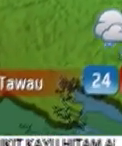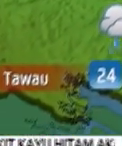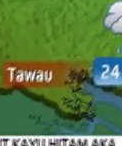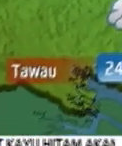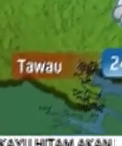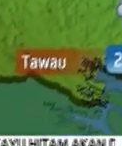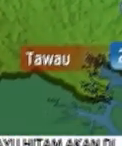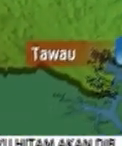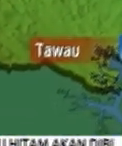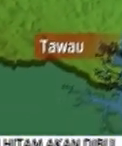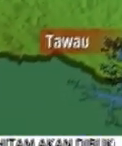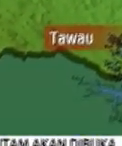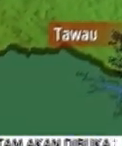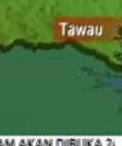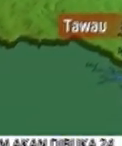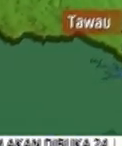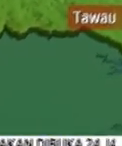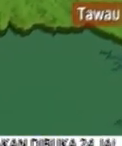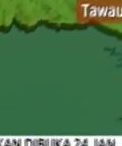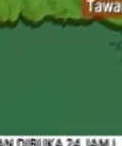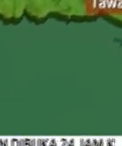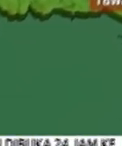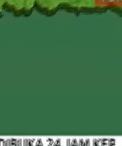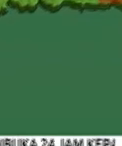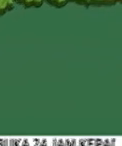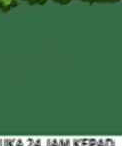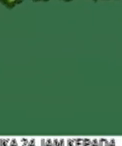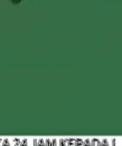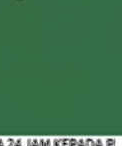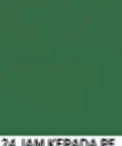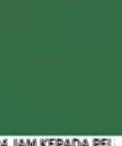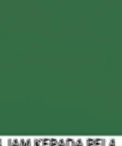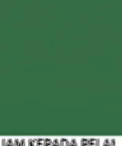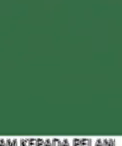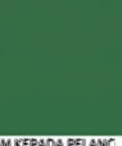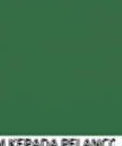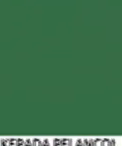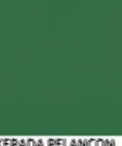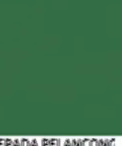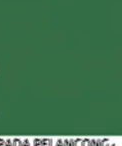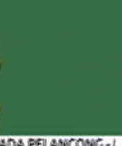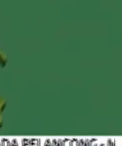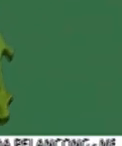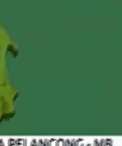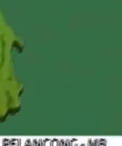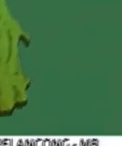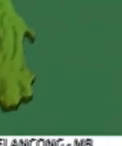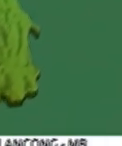We'll be right back.